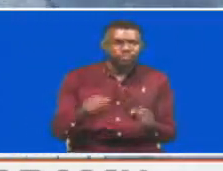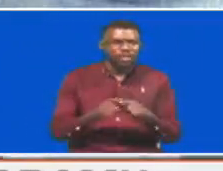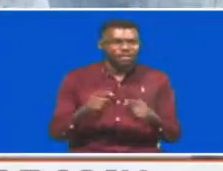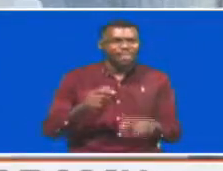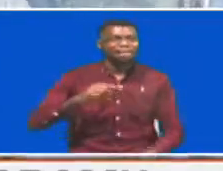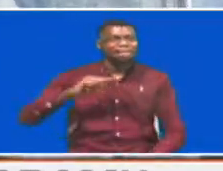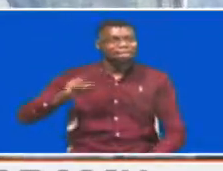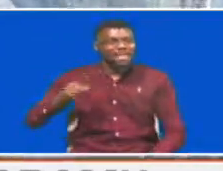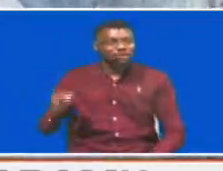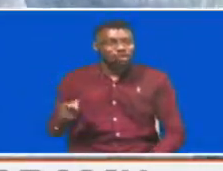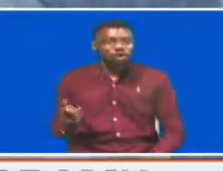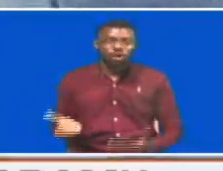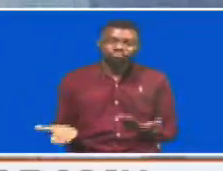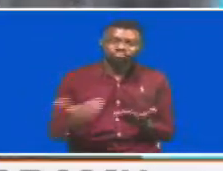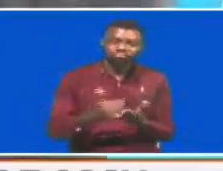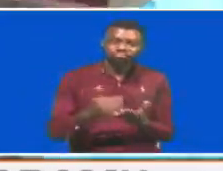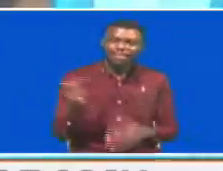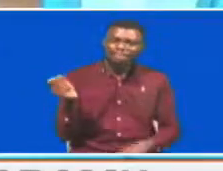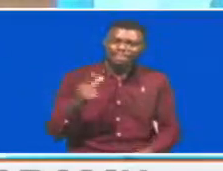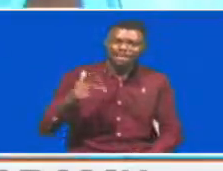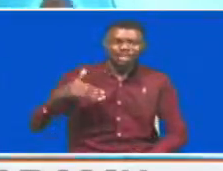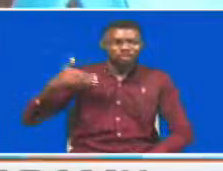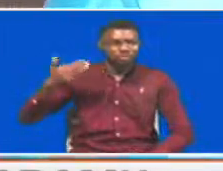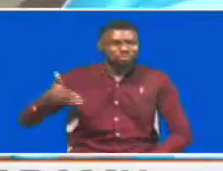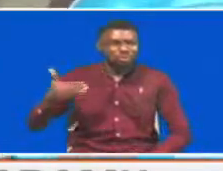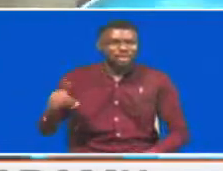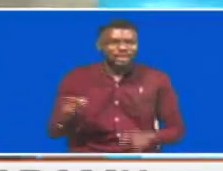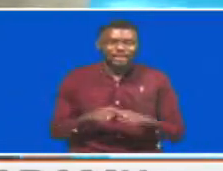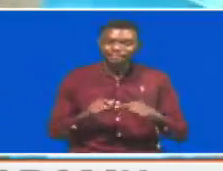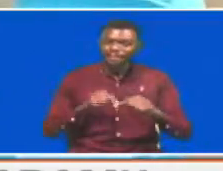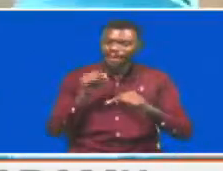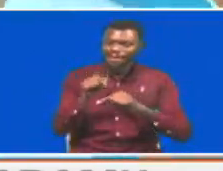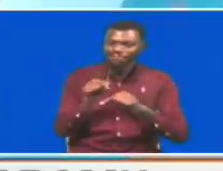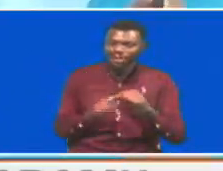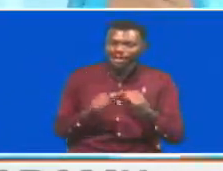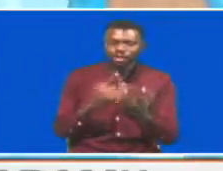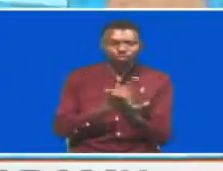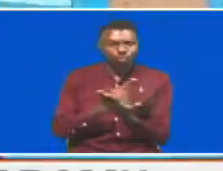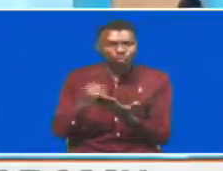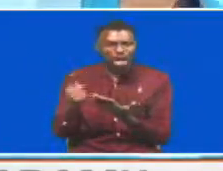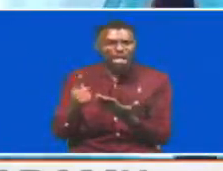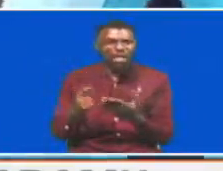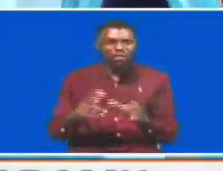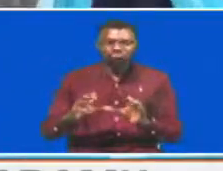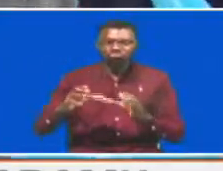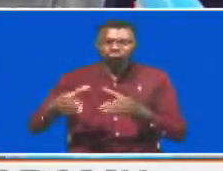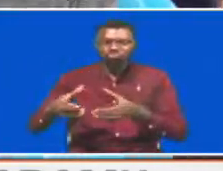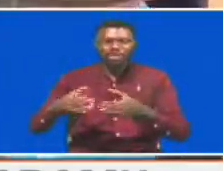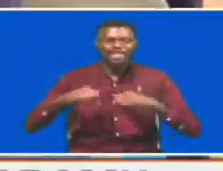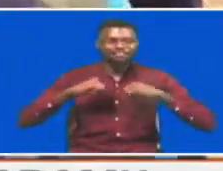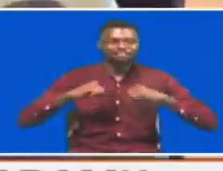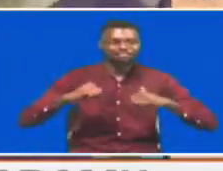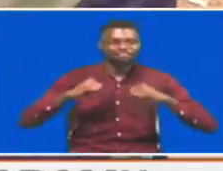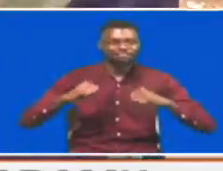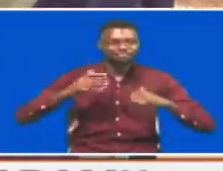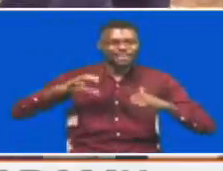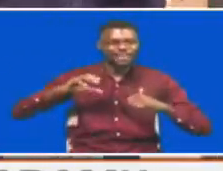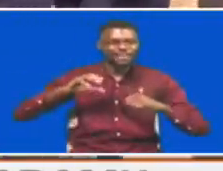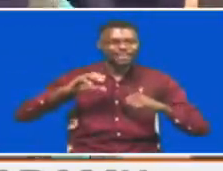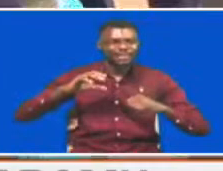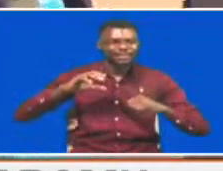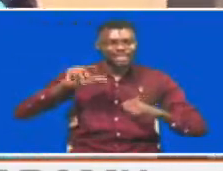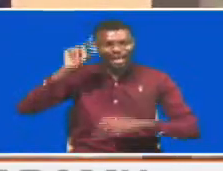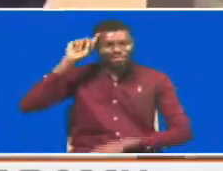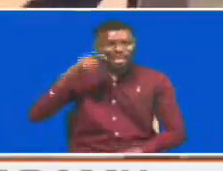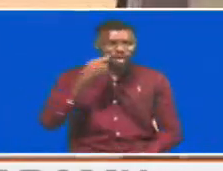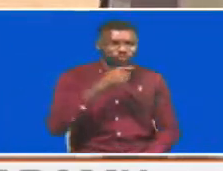pesa hukusanywa kila mwezi, huku ikidaiwa kugawanywa kila wiki na maafisa wa serikali ya kaunti ya Kitui na ile ya